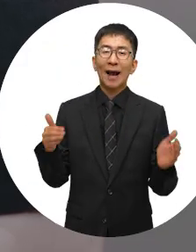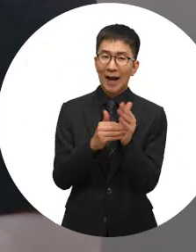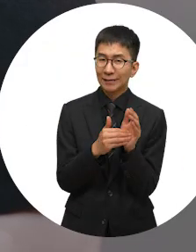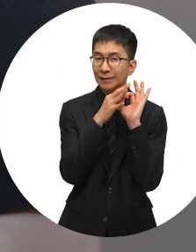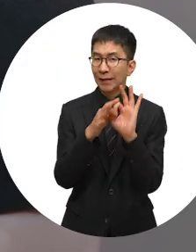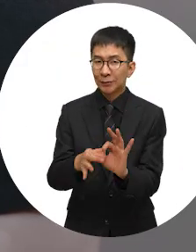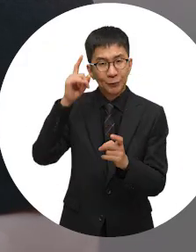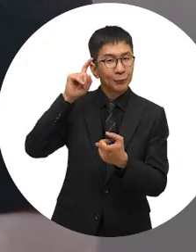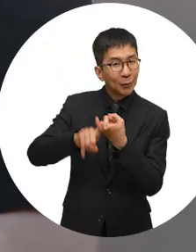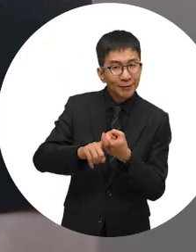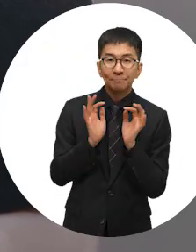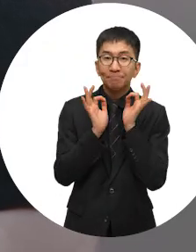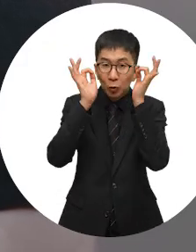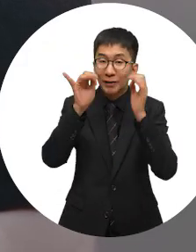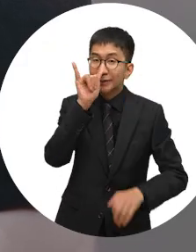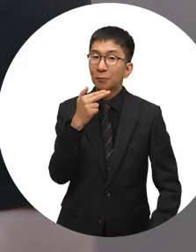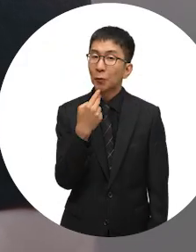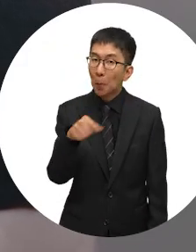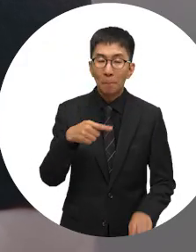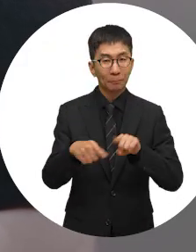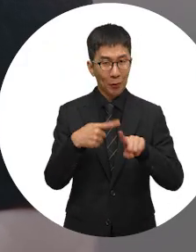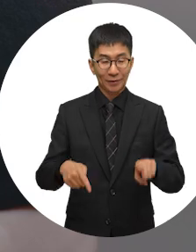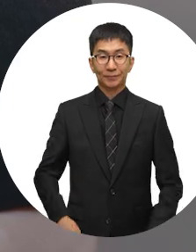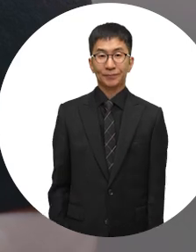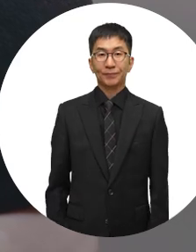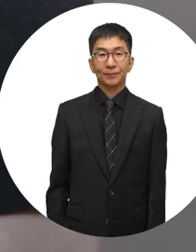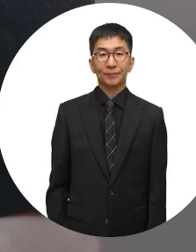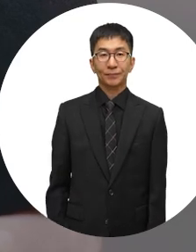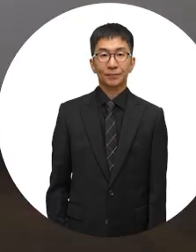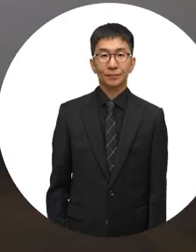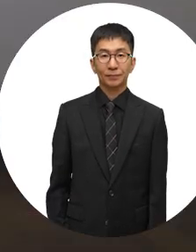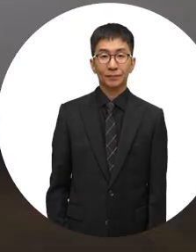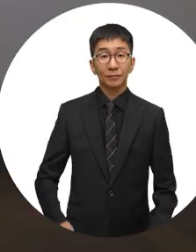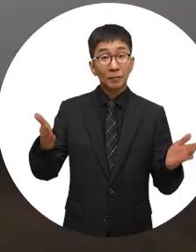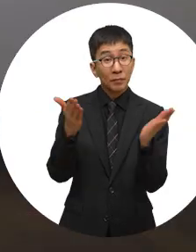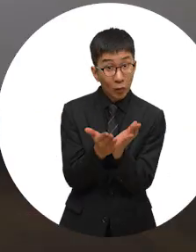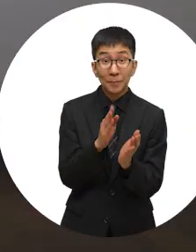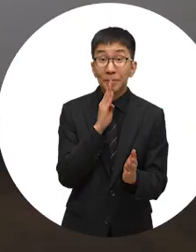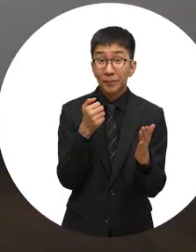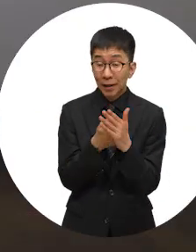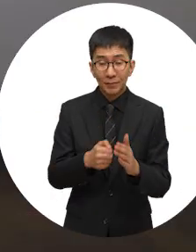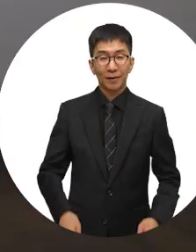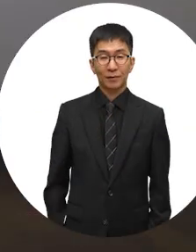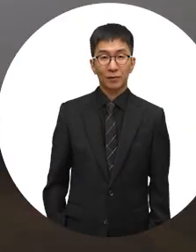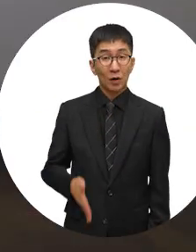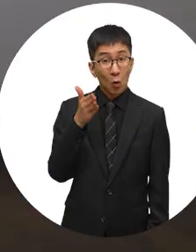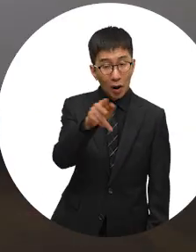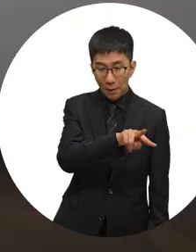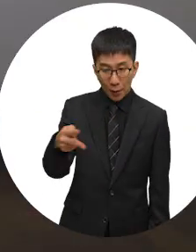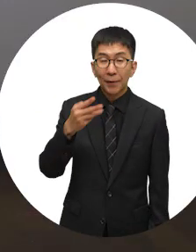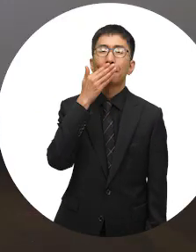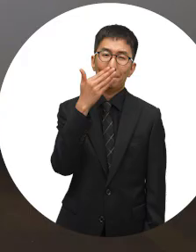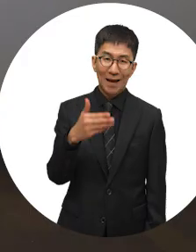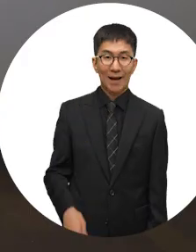자신이 지원한 계열에 타당한 관심과 노력 과정을 거쳤는가를 평가하는데요. 계열 적합성이기 때문에 진로가